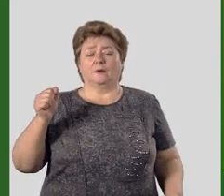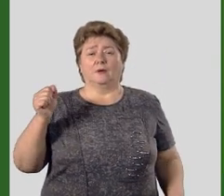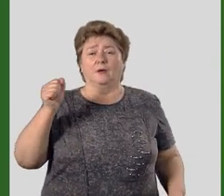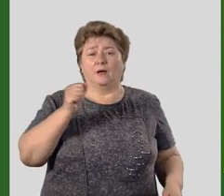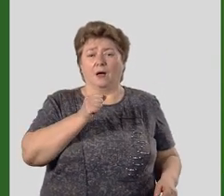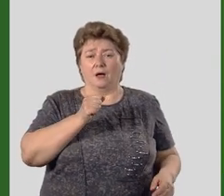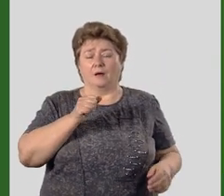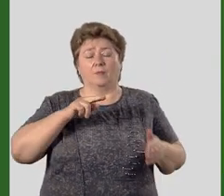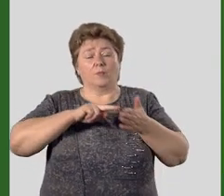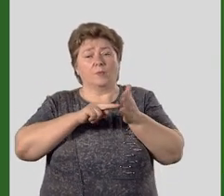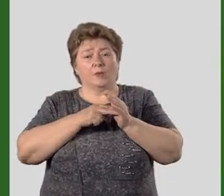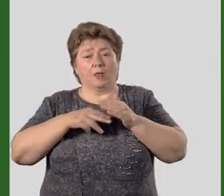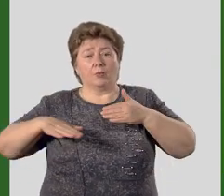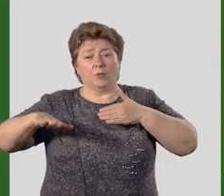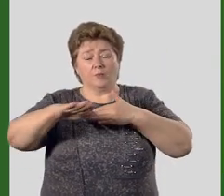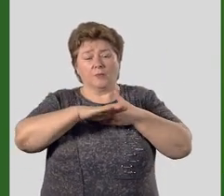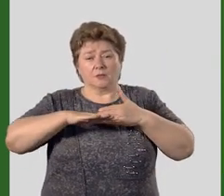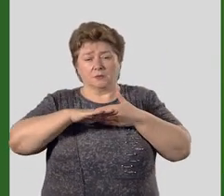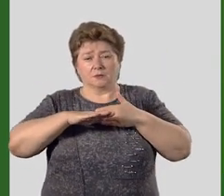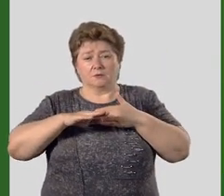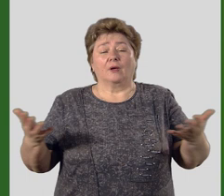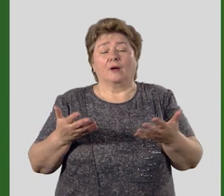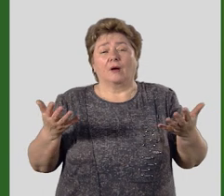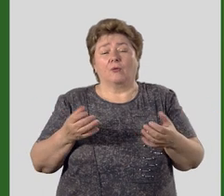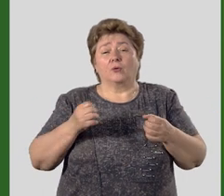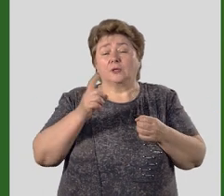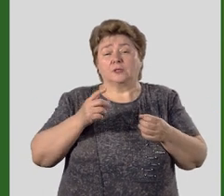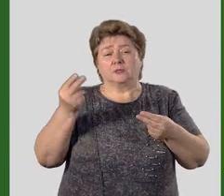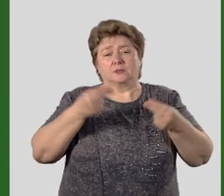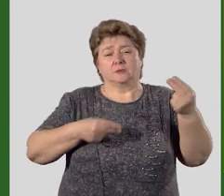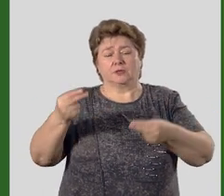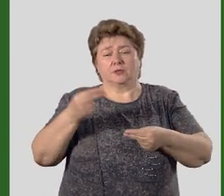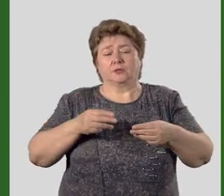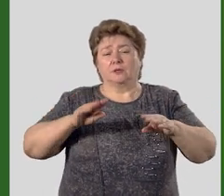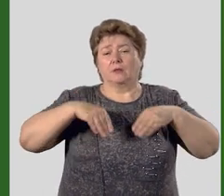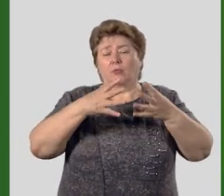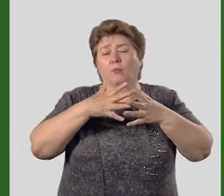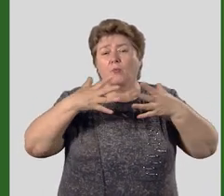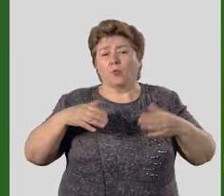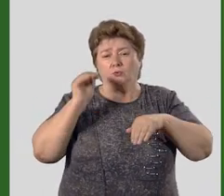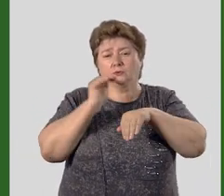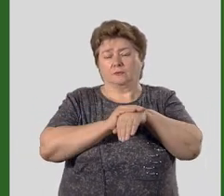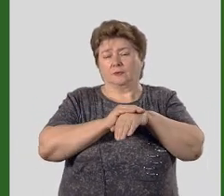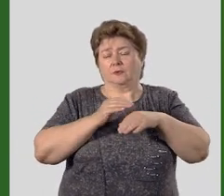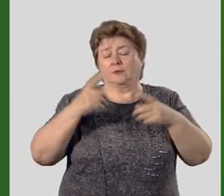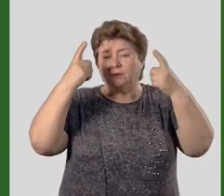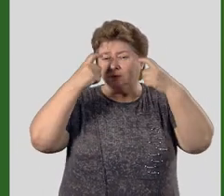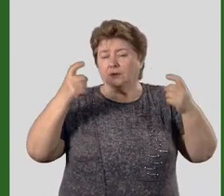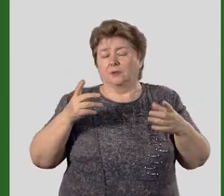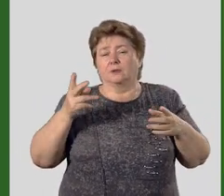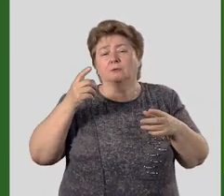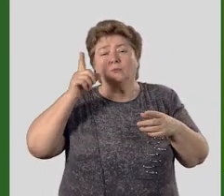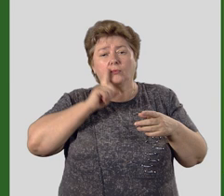по плану местности? Какое из изображений дает больше сведений и удобнее